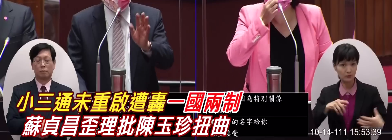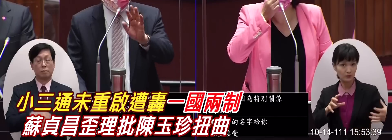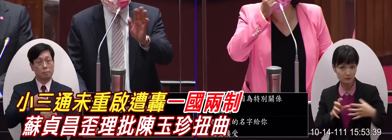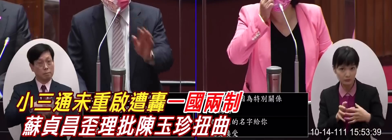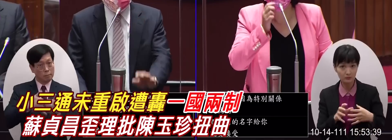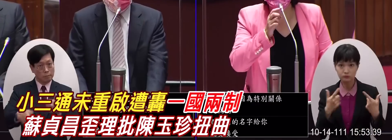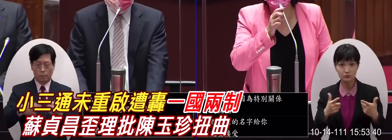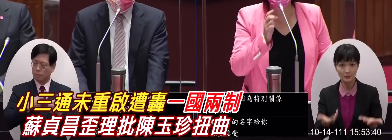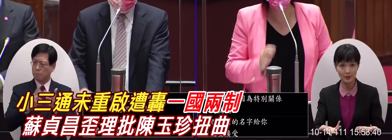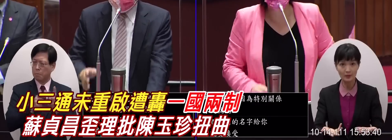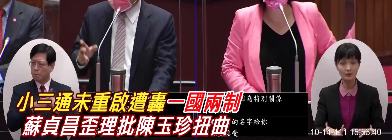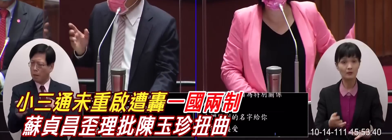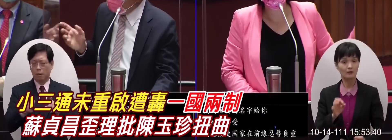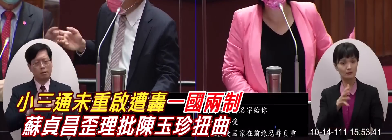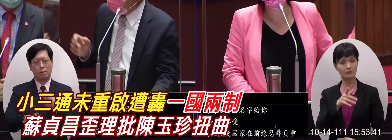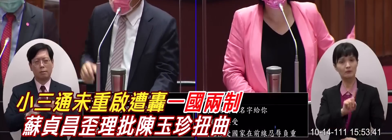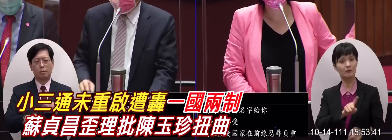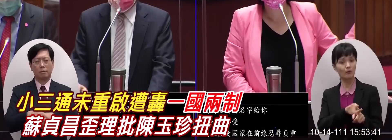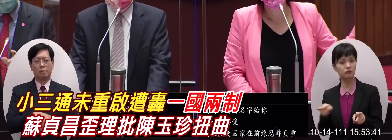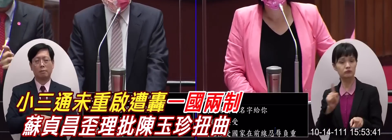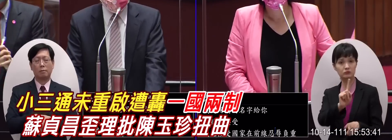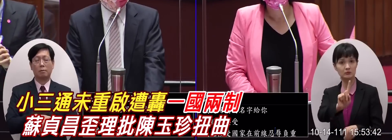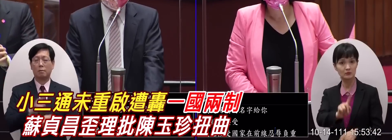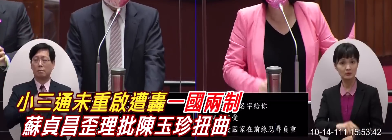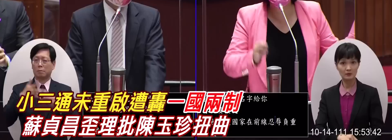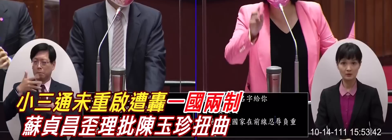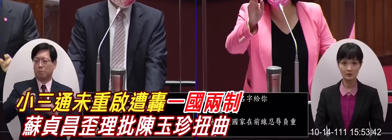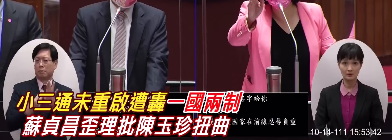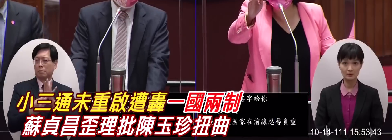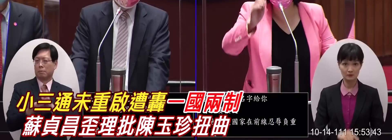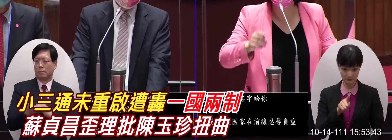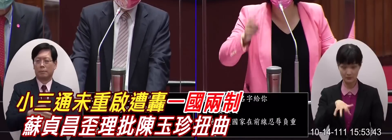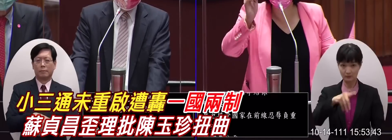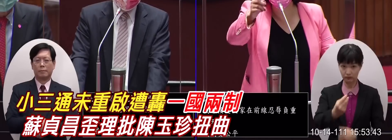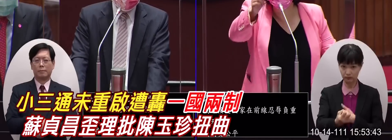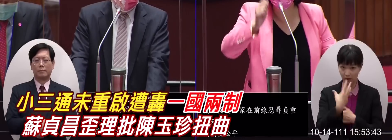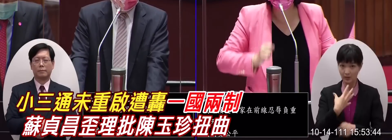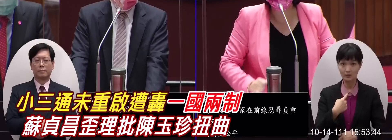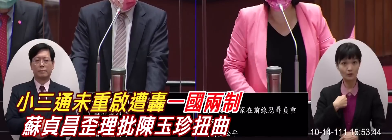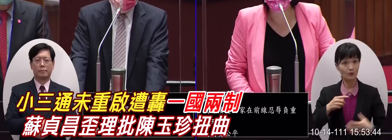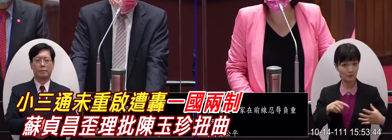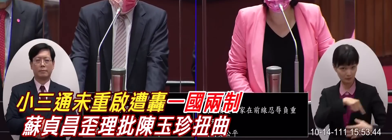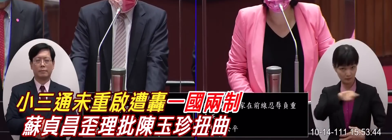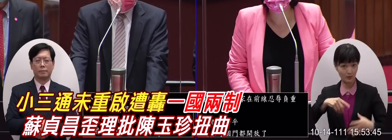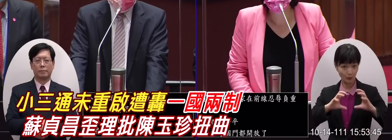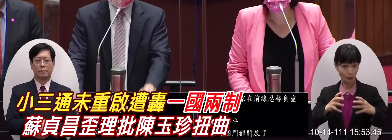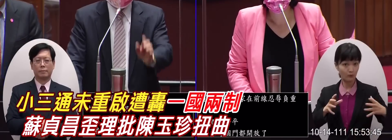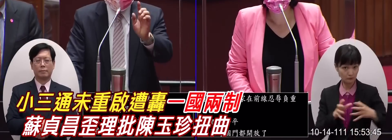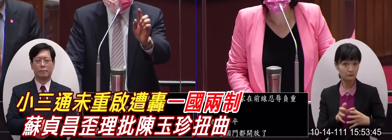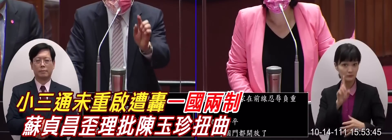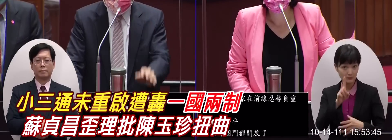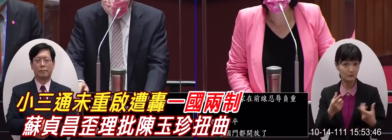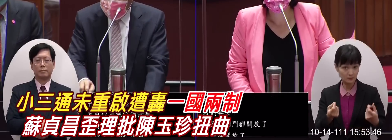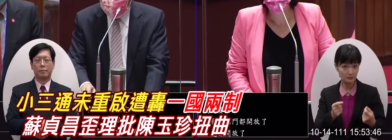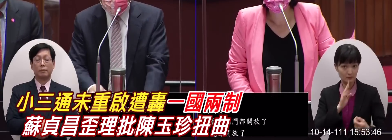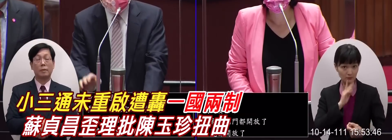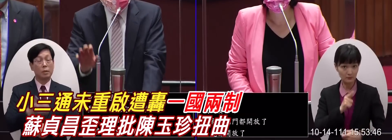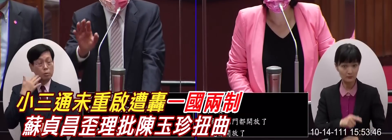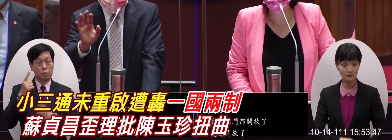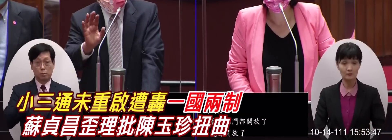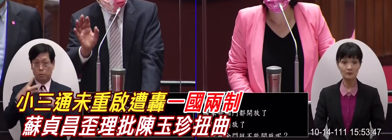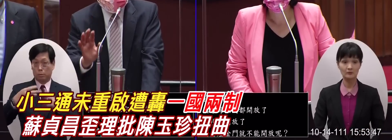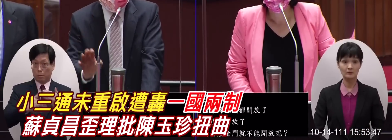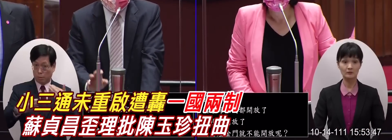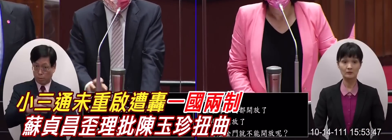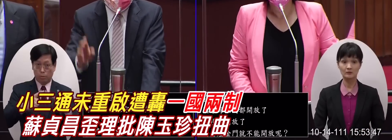你扭曲了。 什么扭曲？ 主委给你说明。 喂，你先告诉我，我跟你是不是同一国？ 你讲小三通